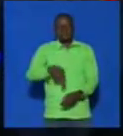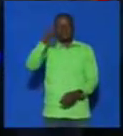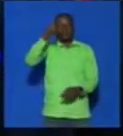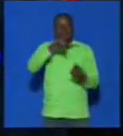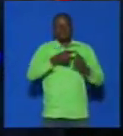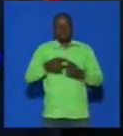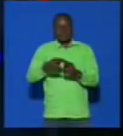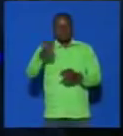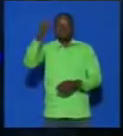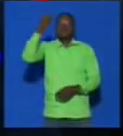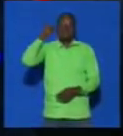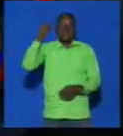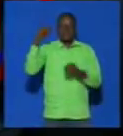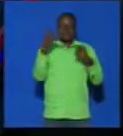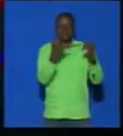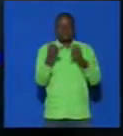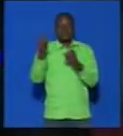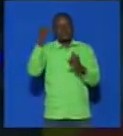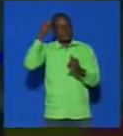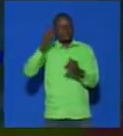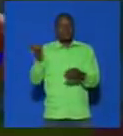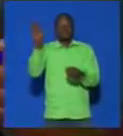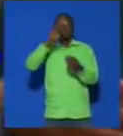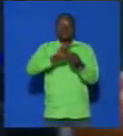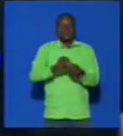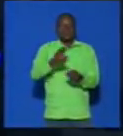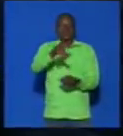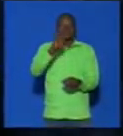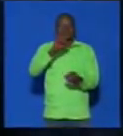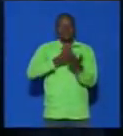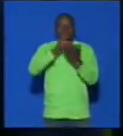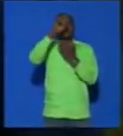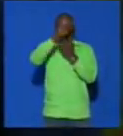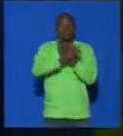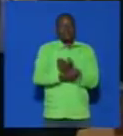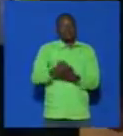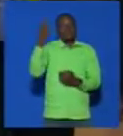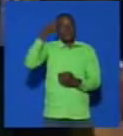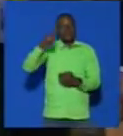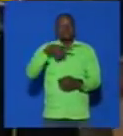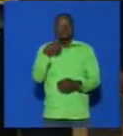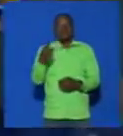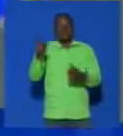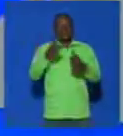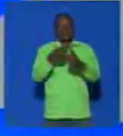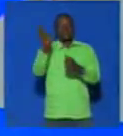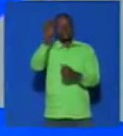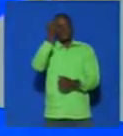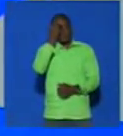refuse de jouer les prolongations jusqu'au 30 juin comme le souhaite theresa may